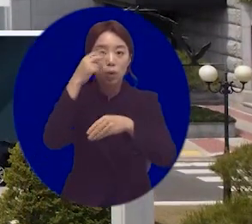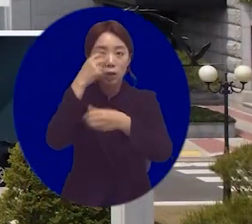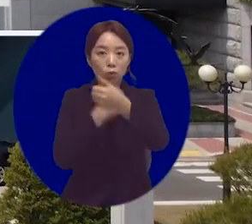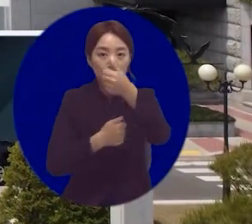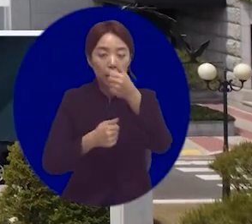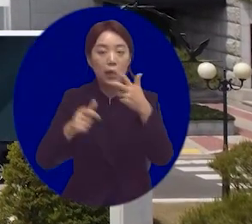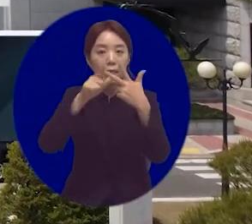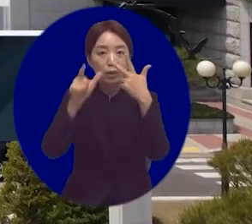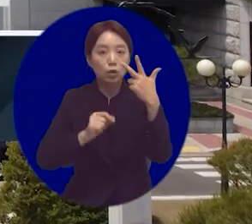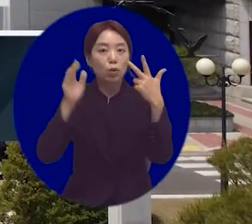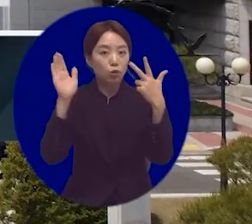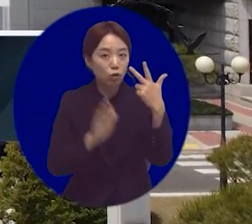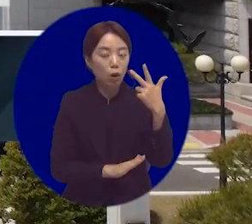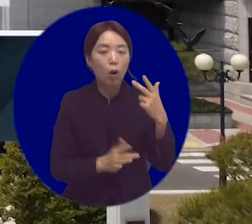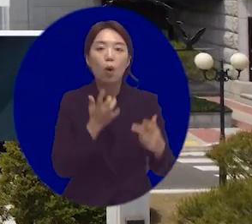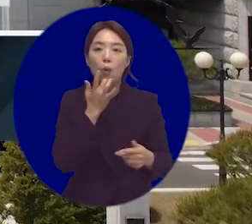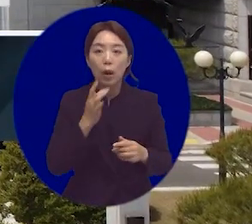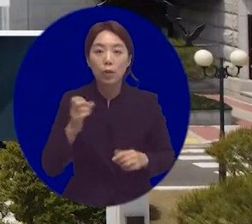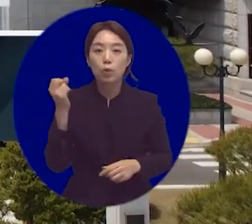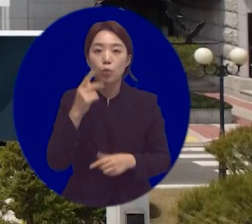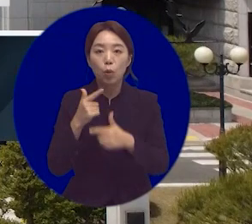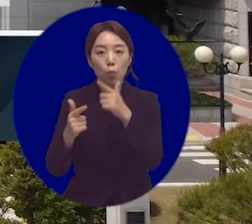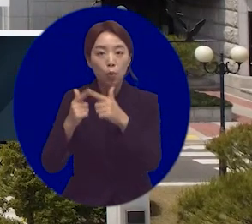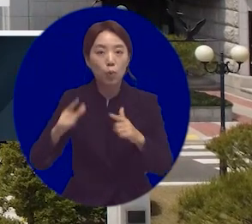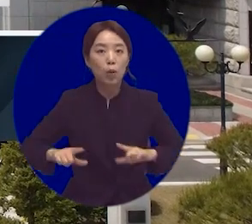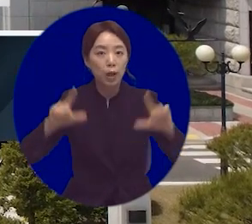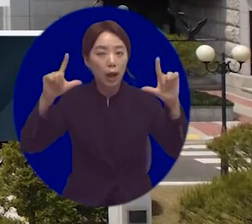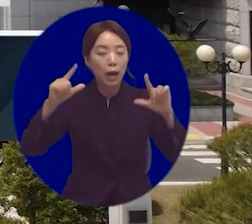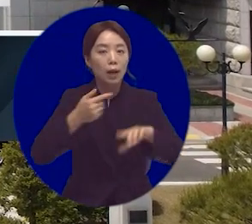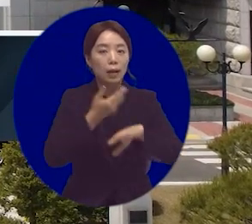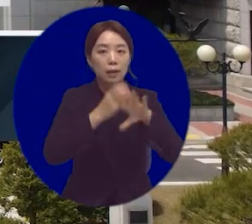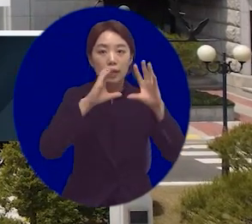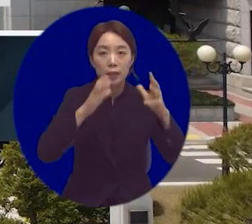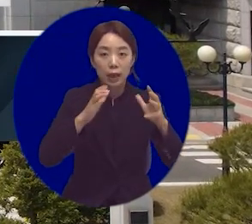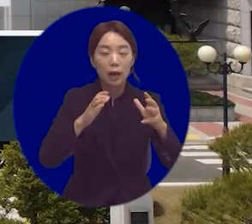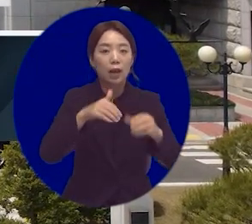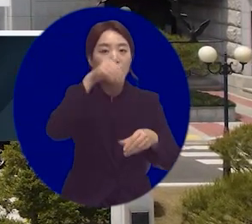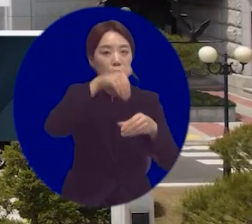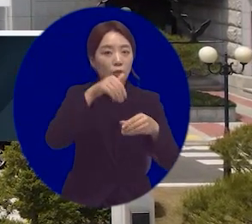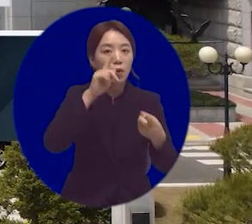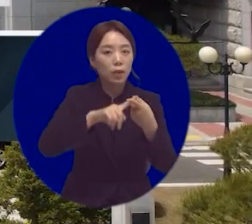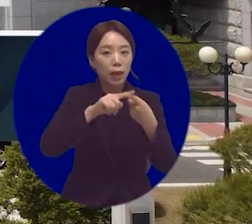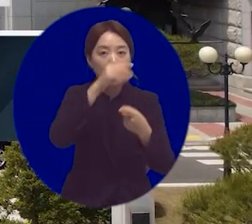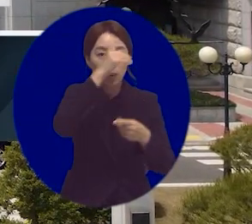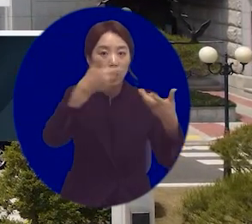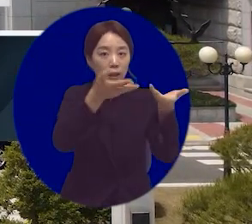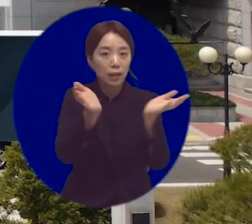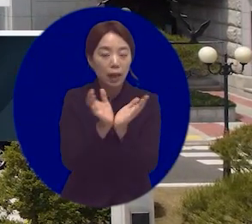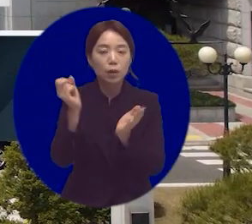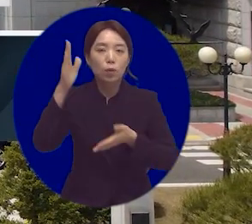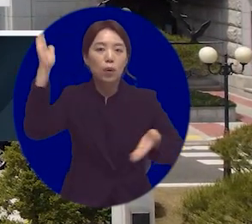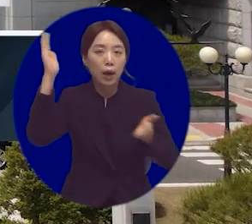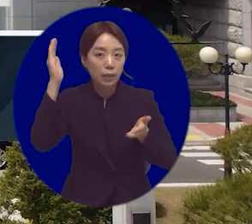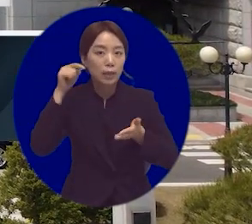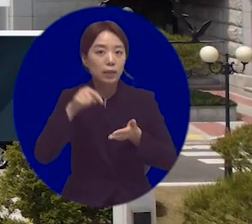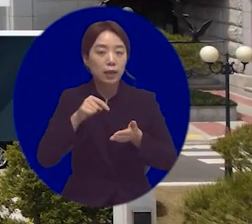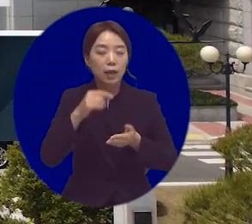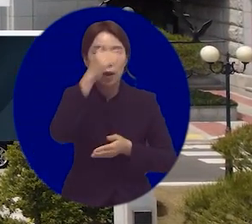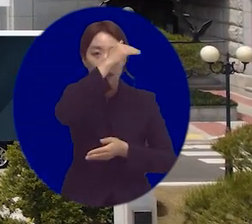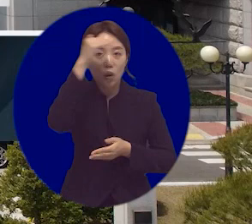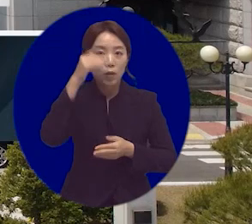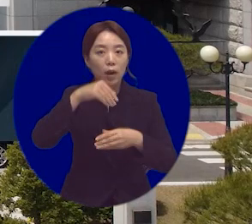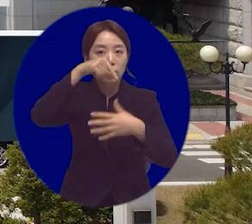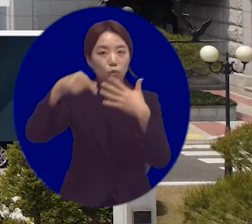중앙선거관리위원회가 7월부터 매주 화요일과 목요일에 외국 선거 참관단, 유관기관 관계자, 학생 등을 대상으로 견학